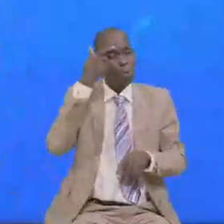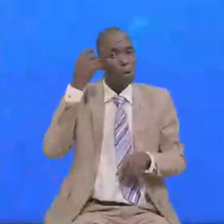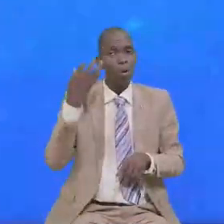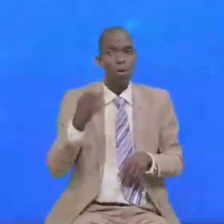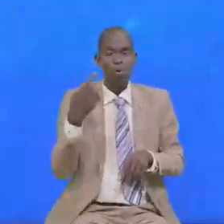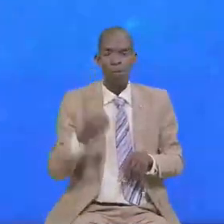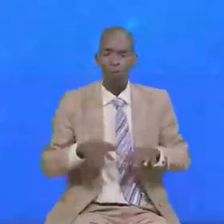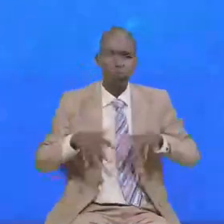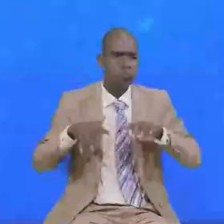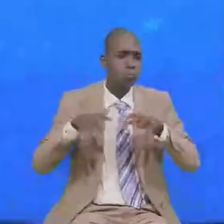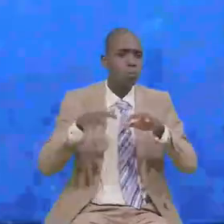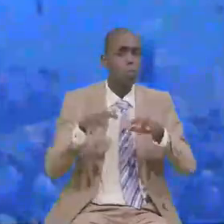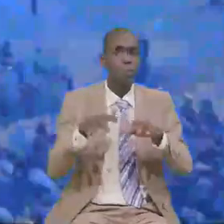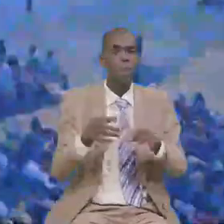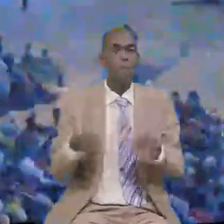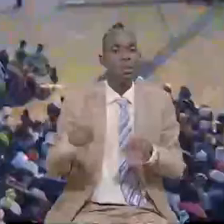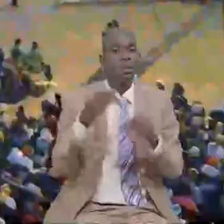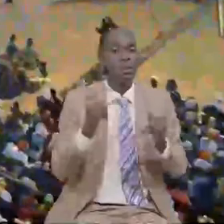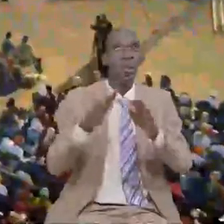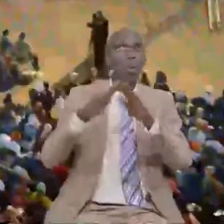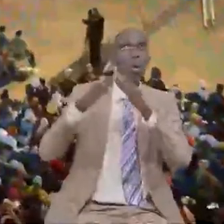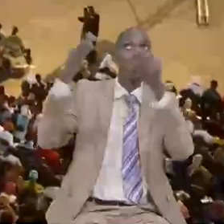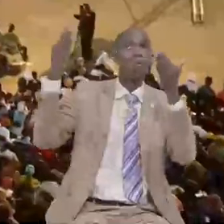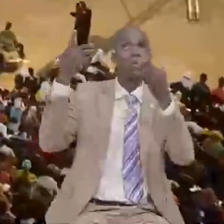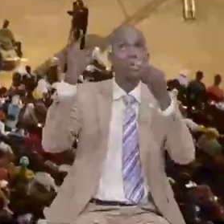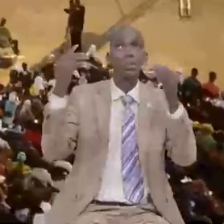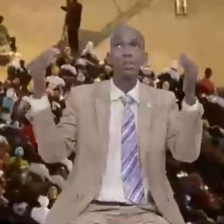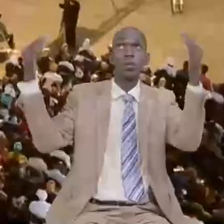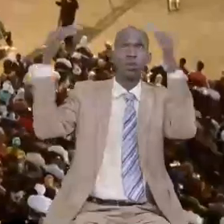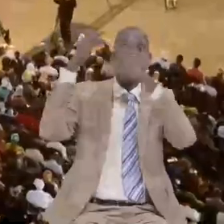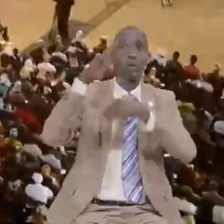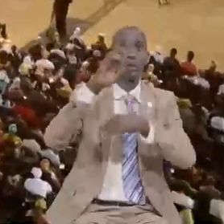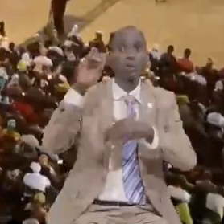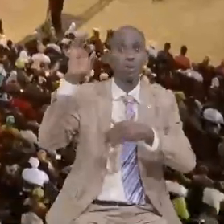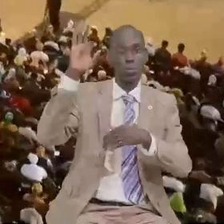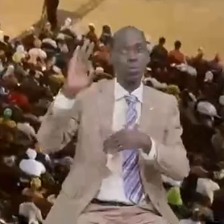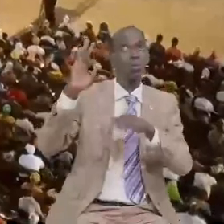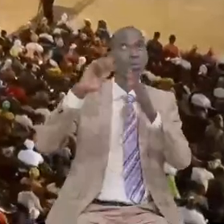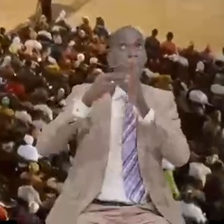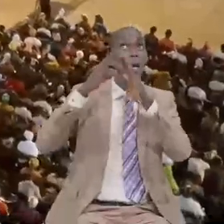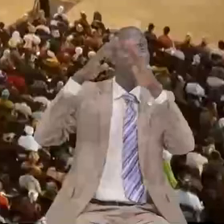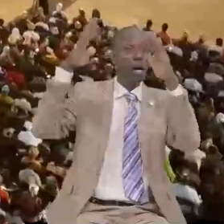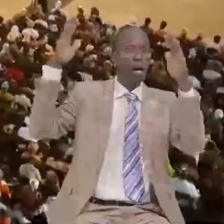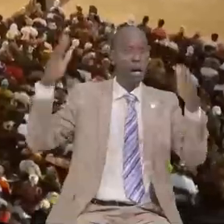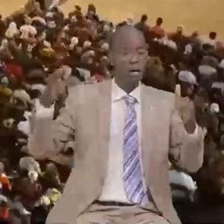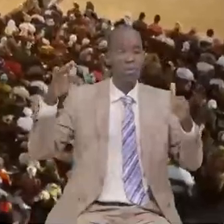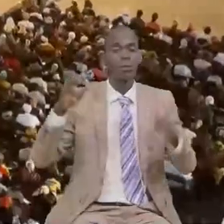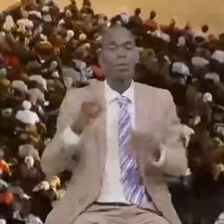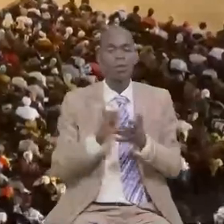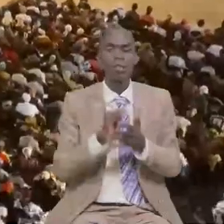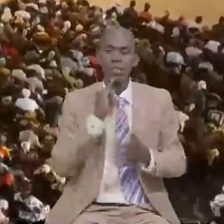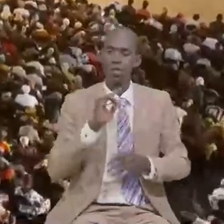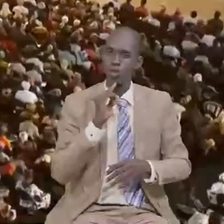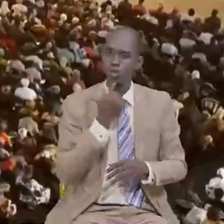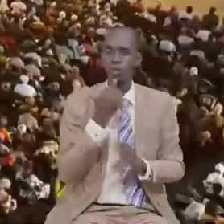la multitude, à cause de la masse, ils découvrirent